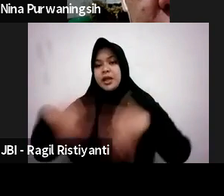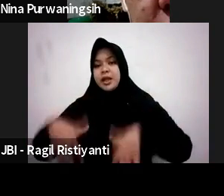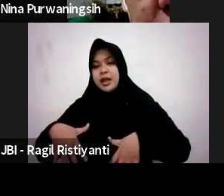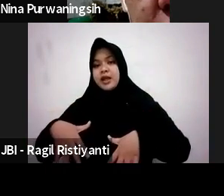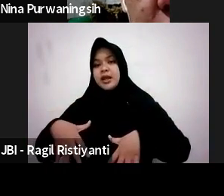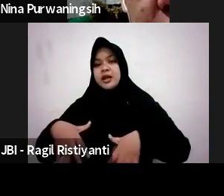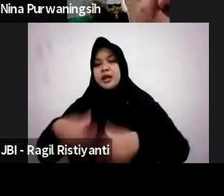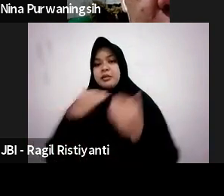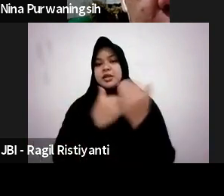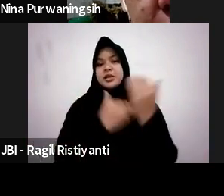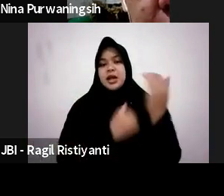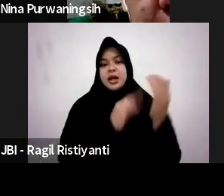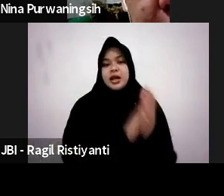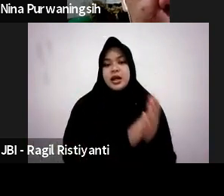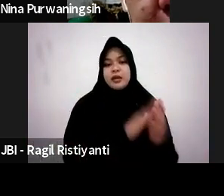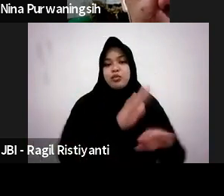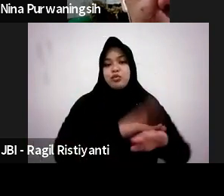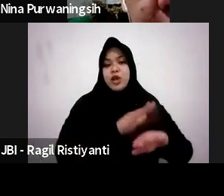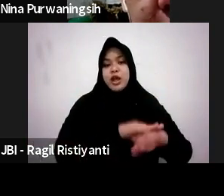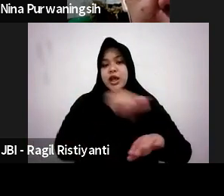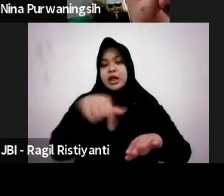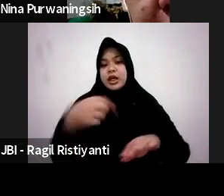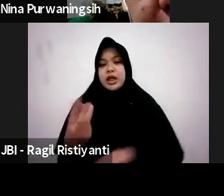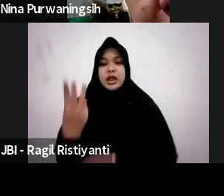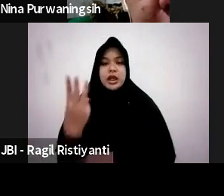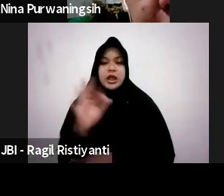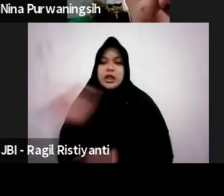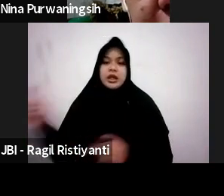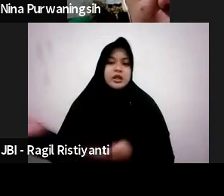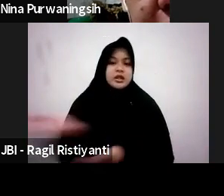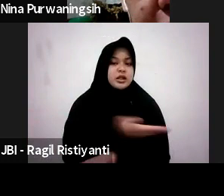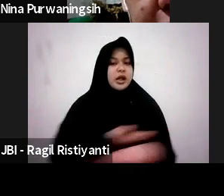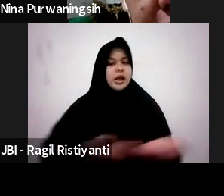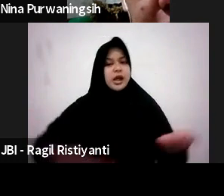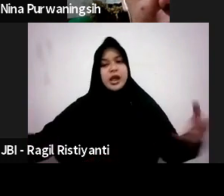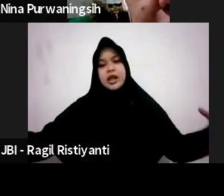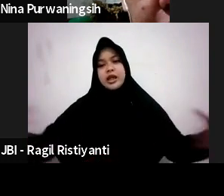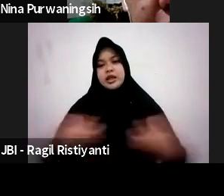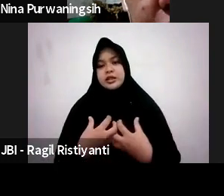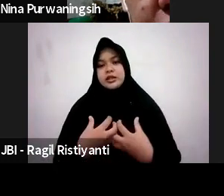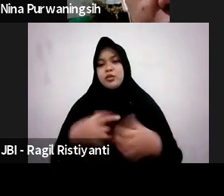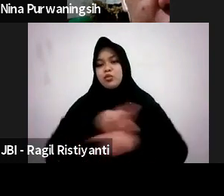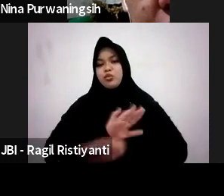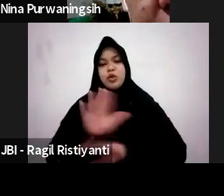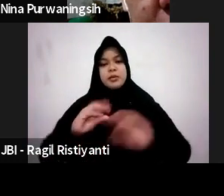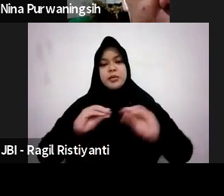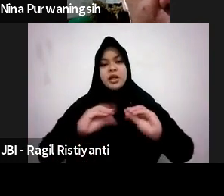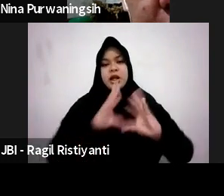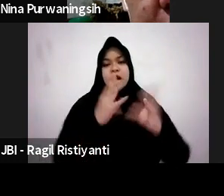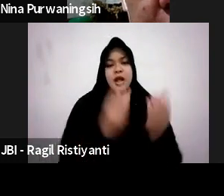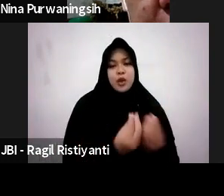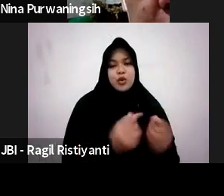kebijakan kalau ketiga-tiganya ini tidak sinergis bukan lagi pendidikan inklusif tapi